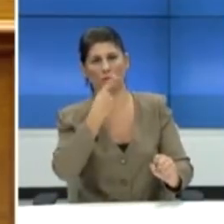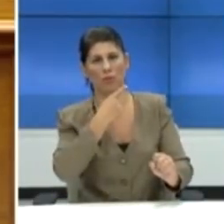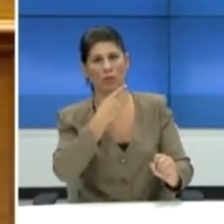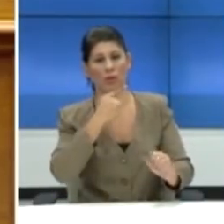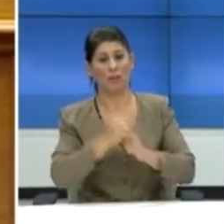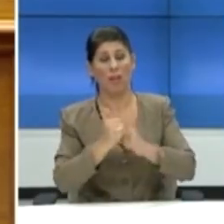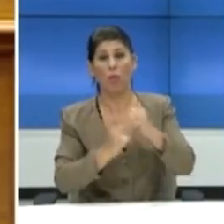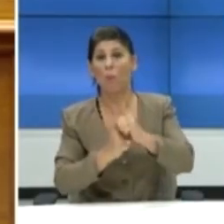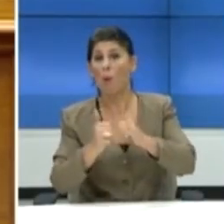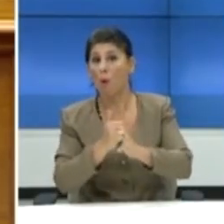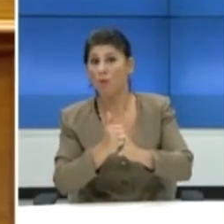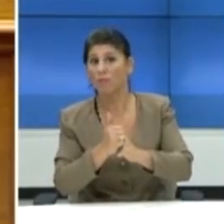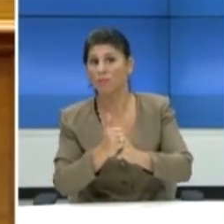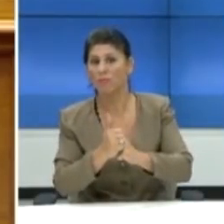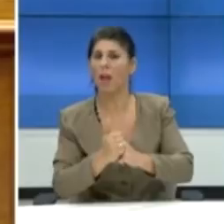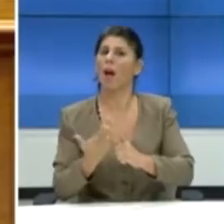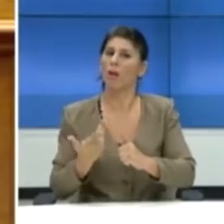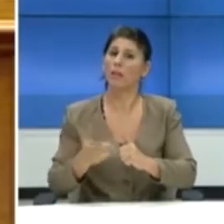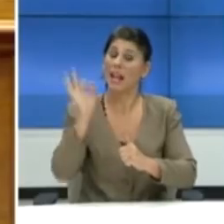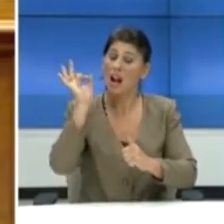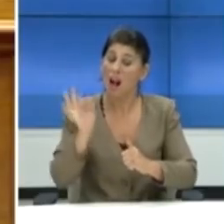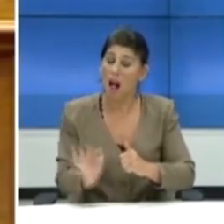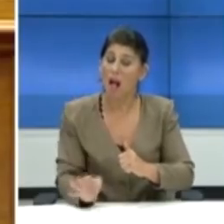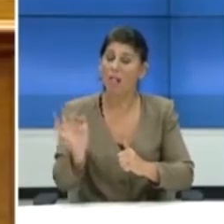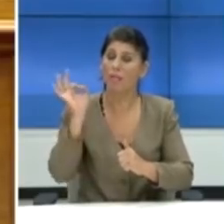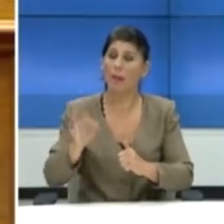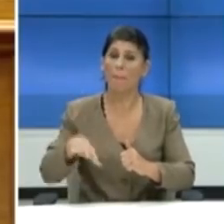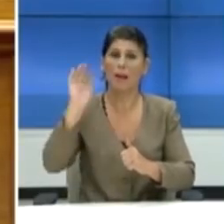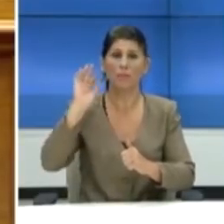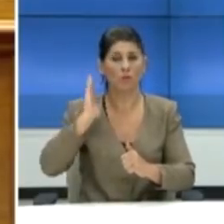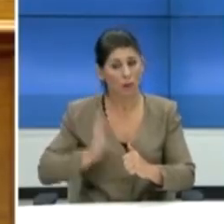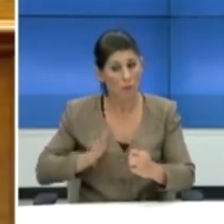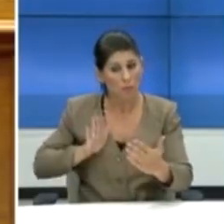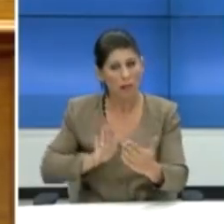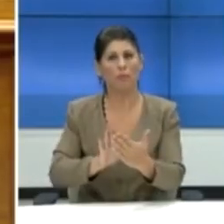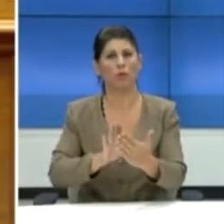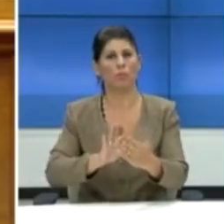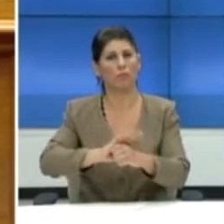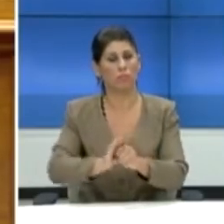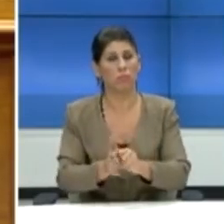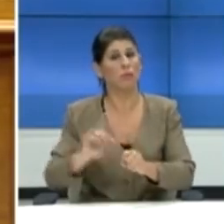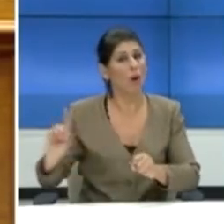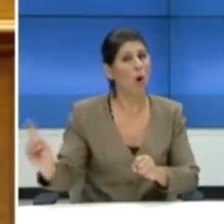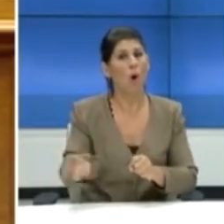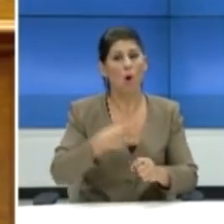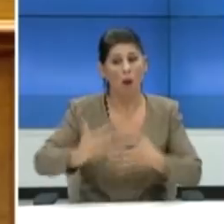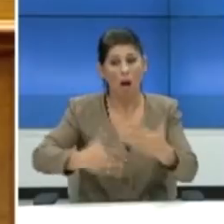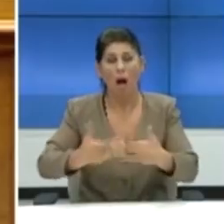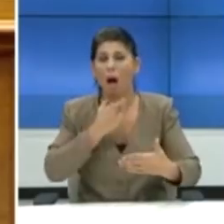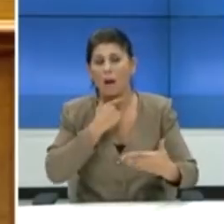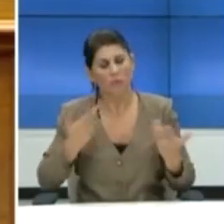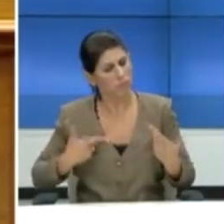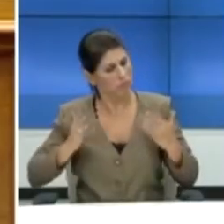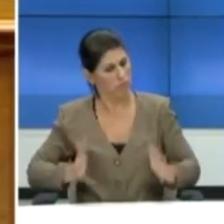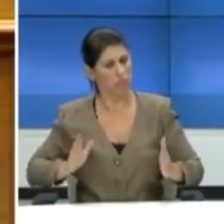και υποδομών προκειμένου σε κάθε περίπτωση να αντιμετωπίζονται πλήρως όλες οι τρέχουσες